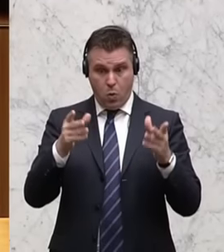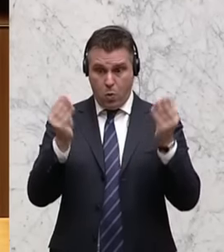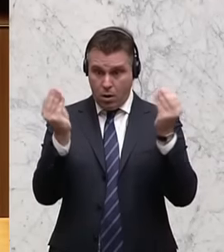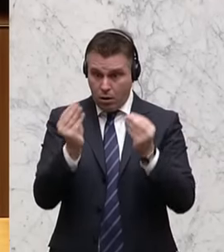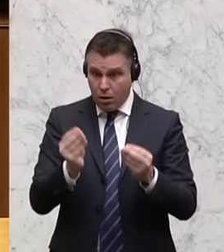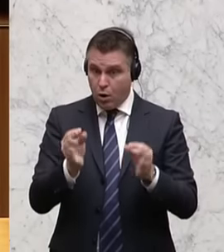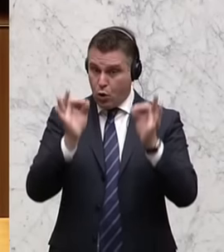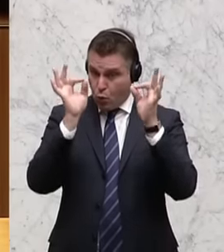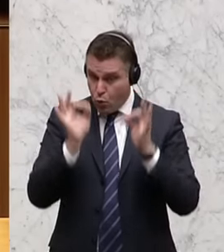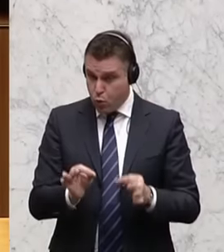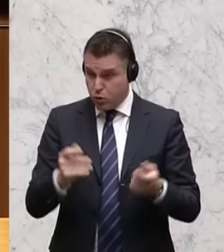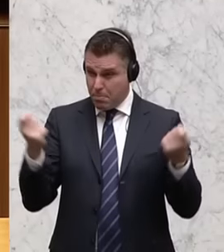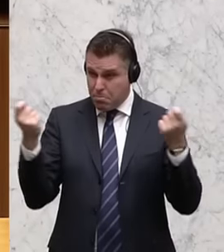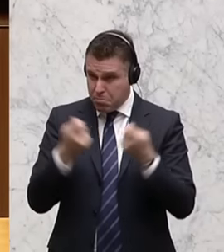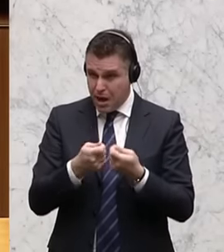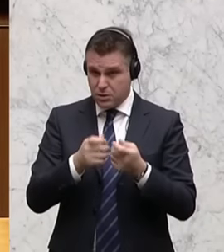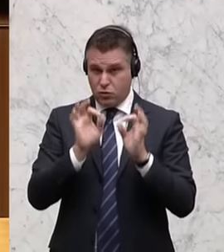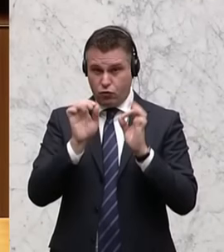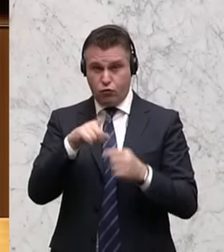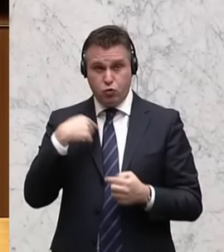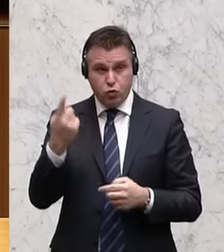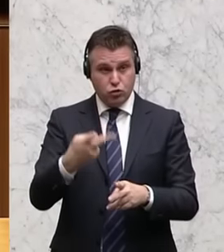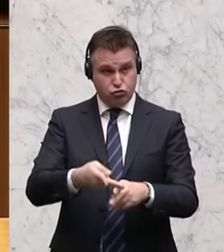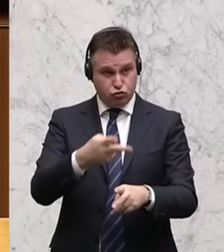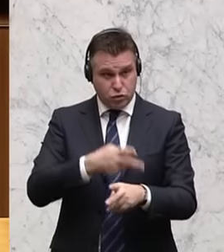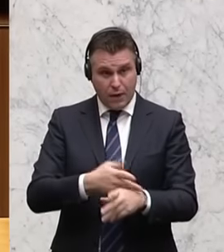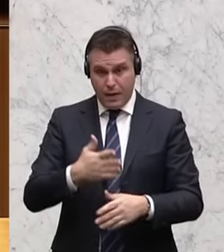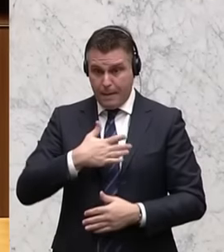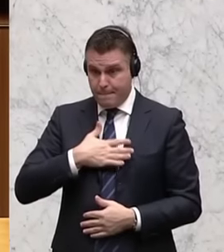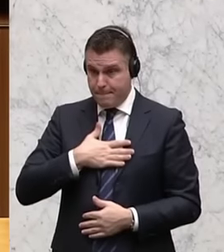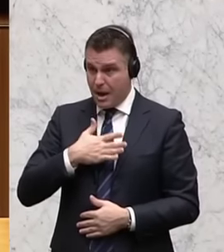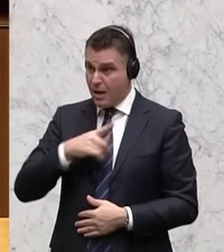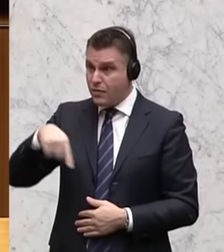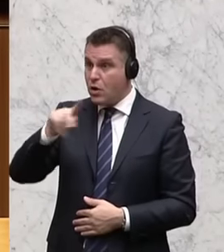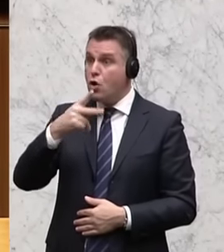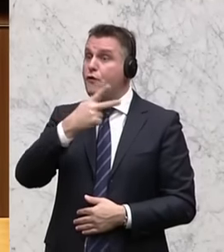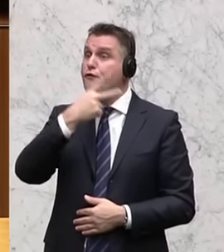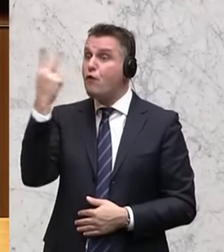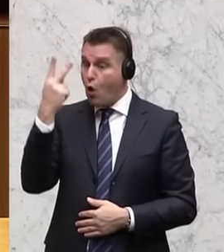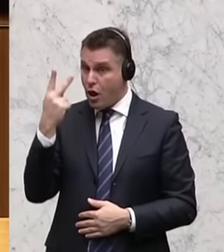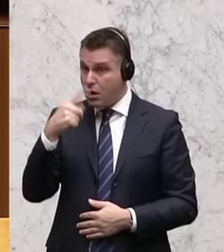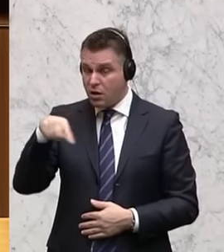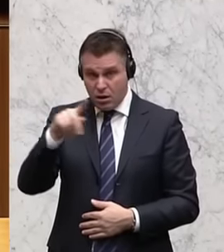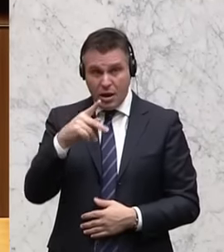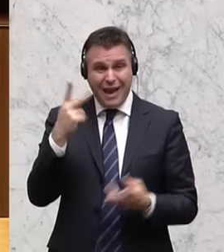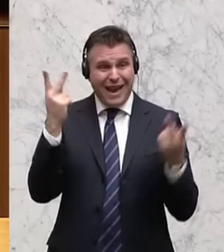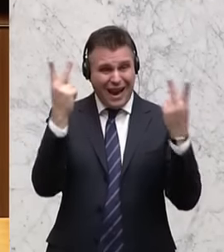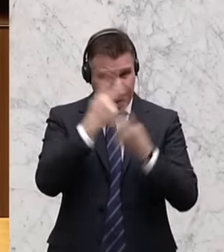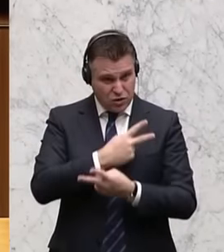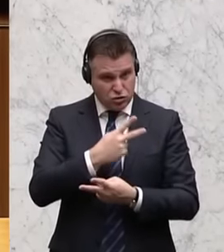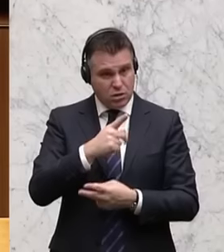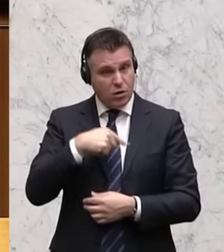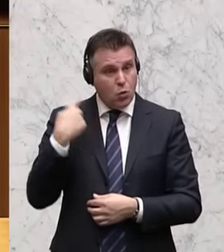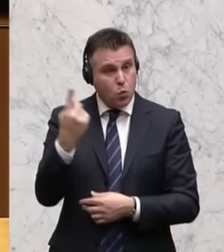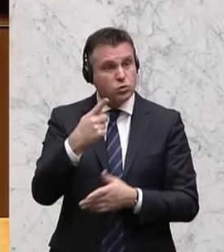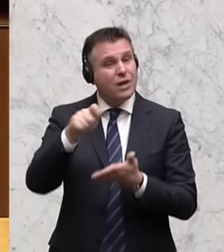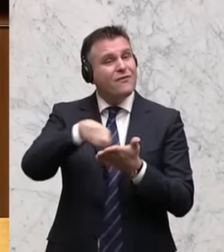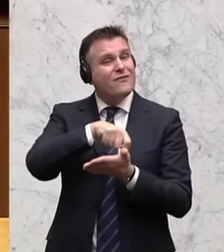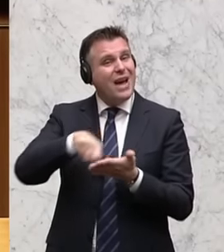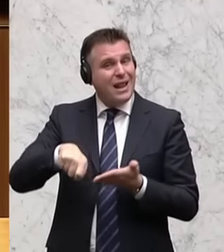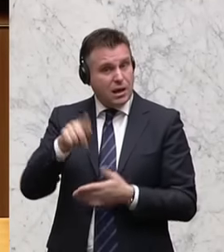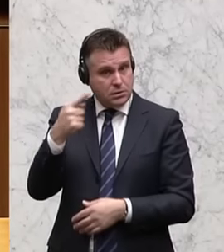Interesse der einzelnen Staaten und ist es im Interesse auch unseres Staatsvolkes bzw. unserer Wähler. Das heißt, wir